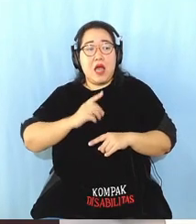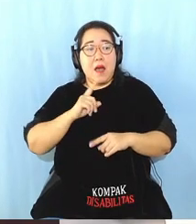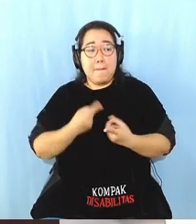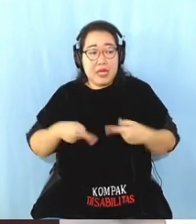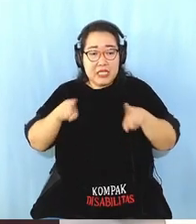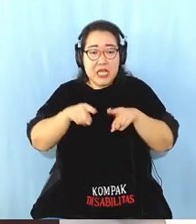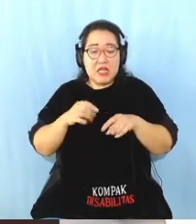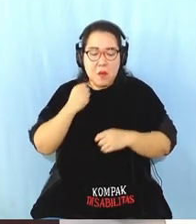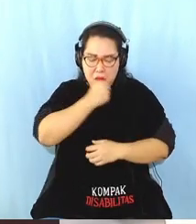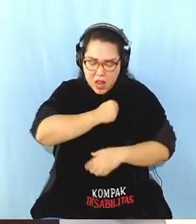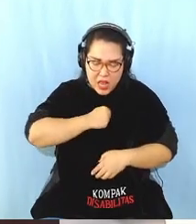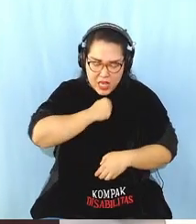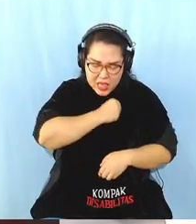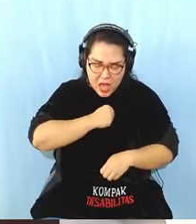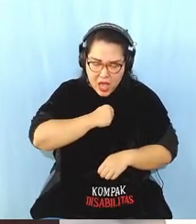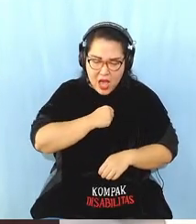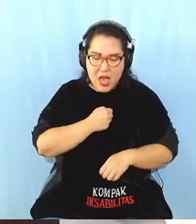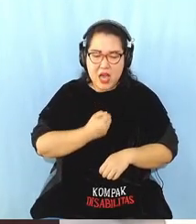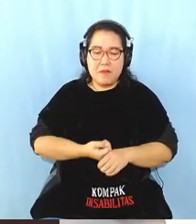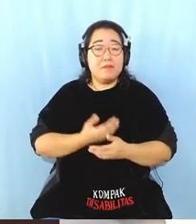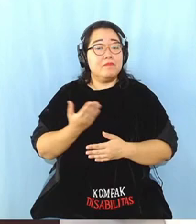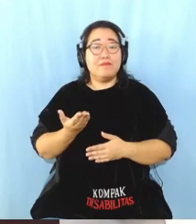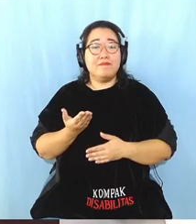Nah, disitulah kita boleh